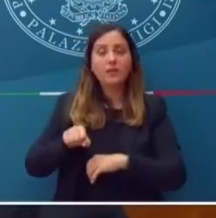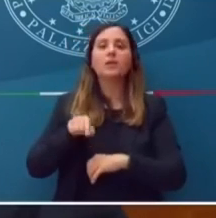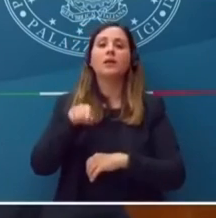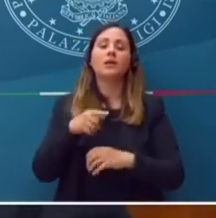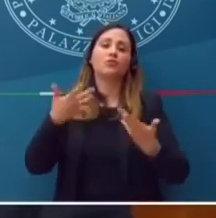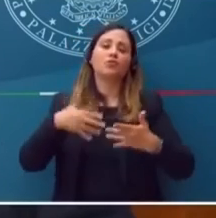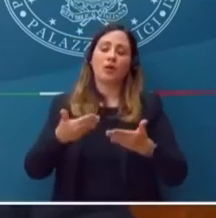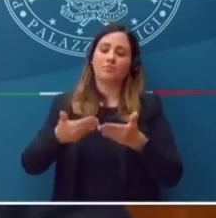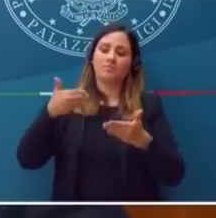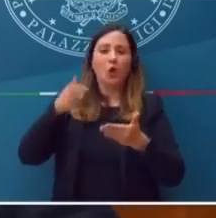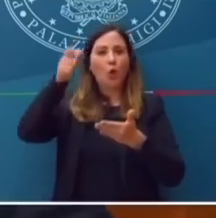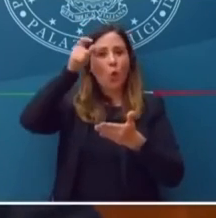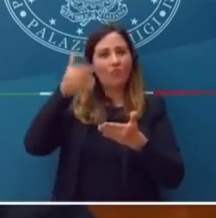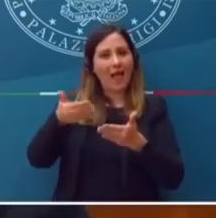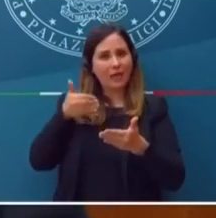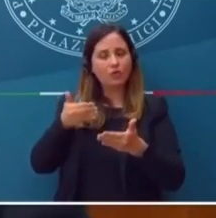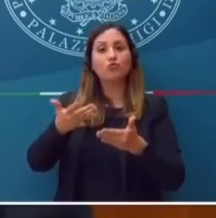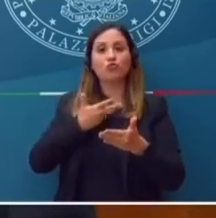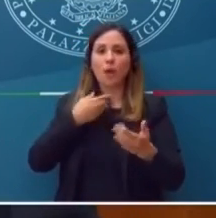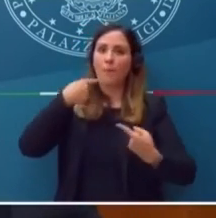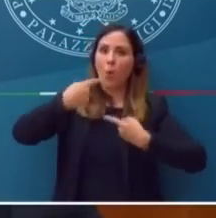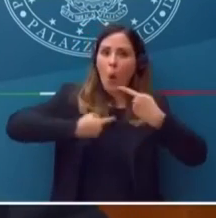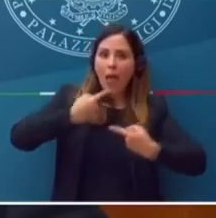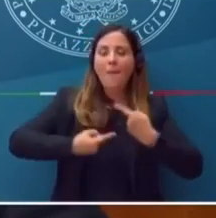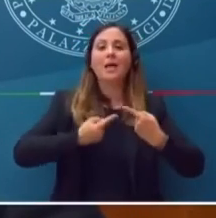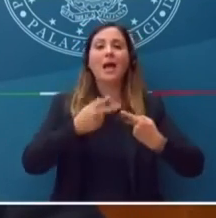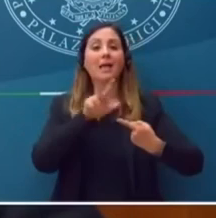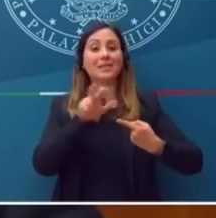polemica su l'assunzione di 300 tecnici.